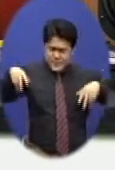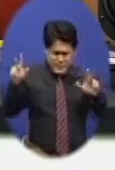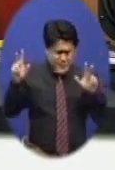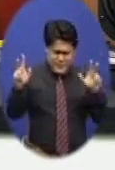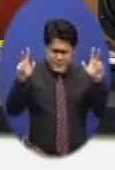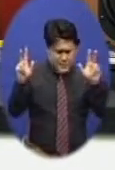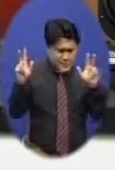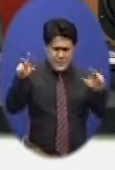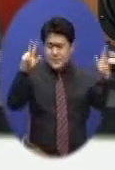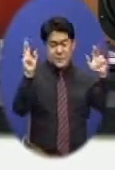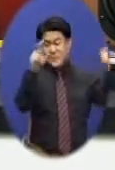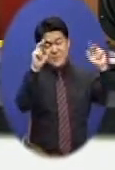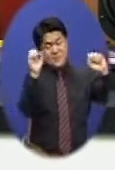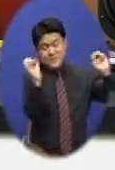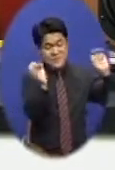날려버리